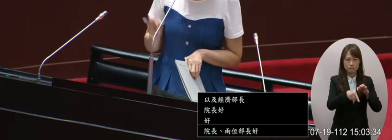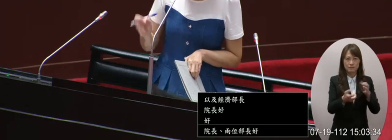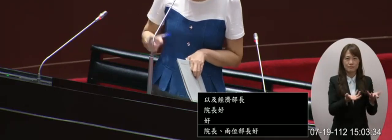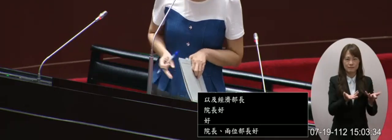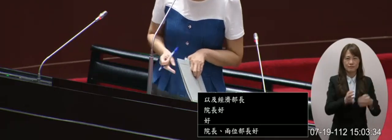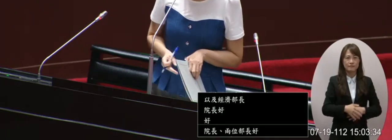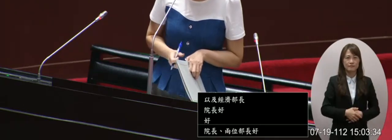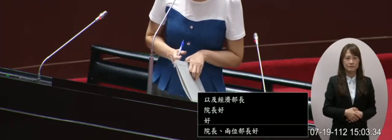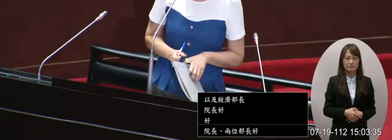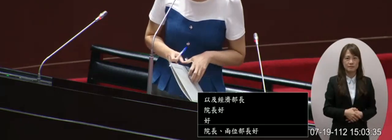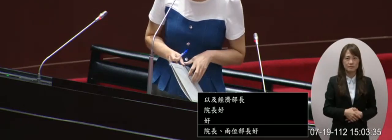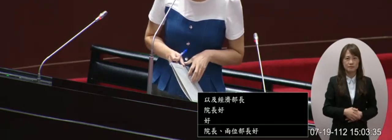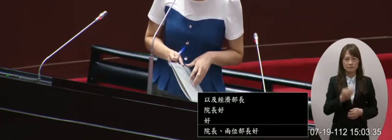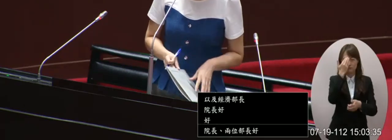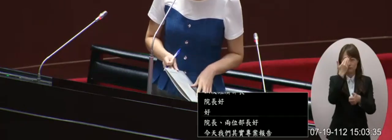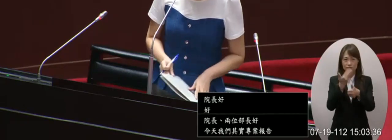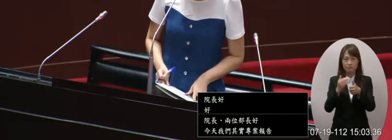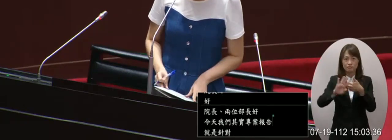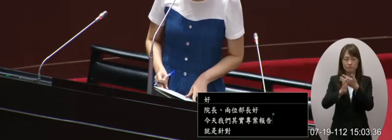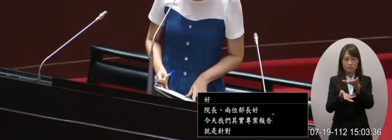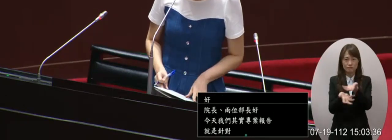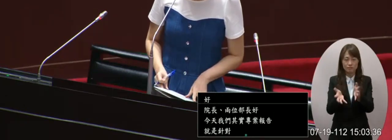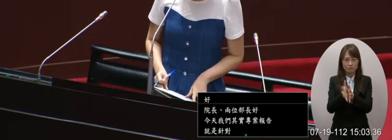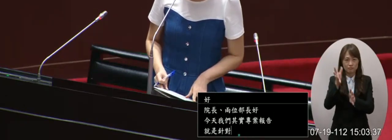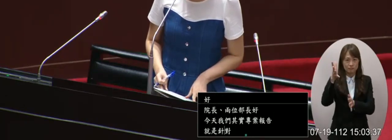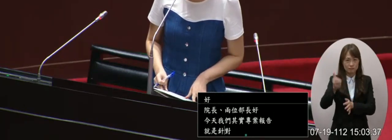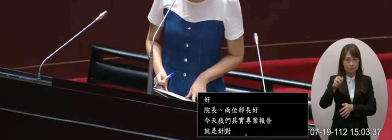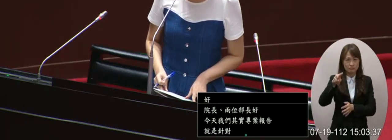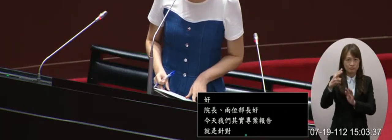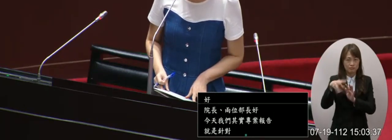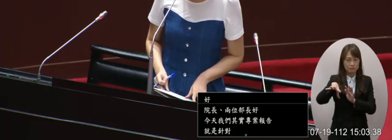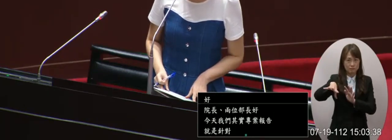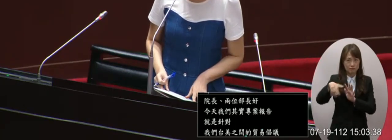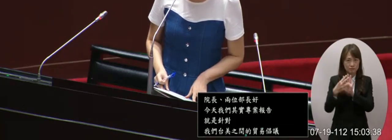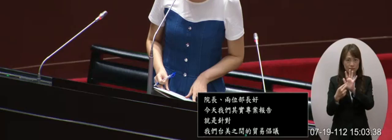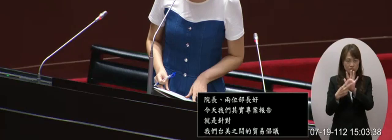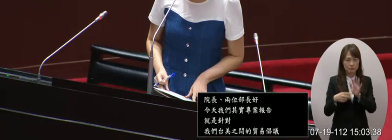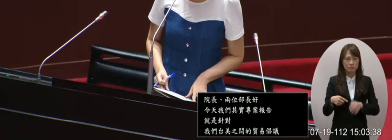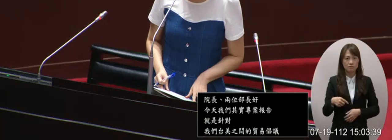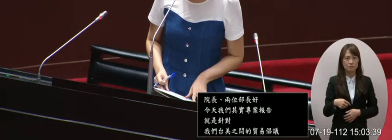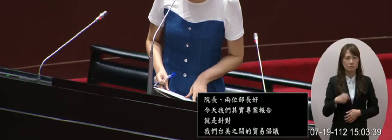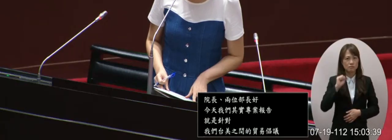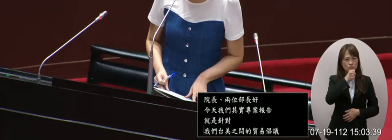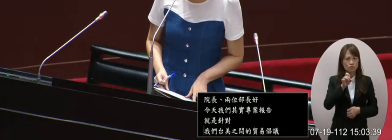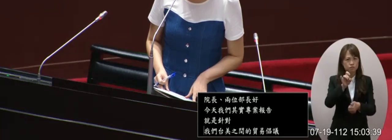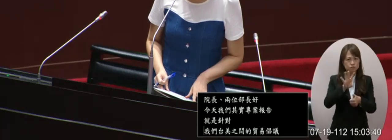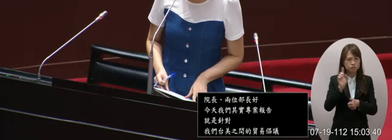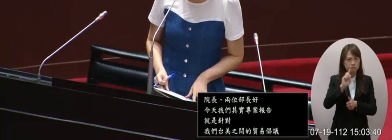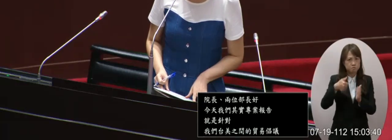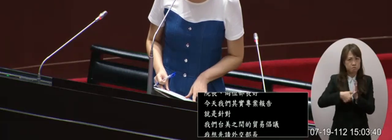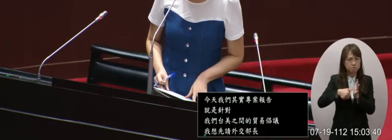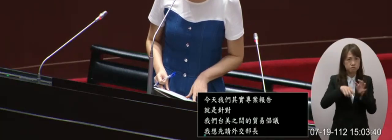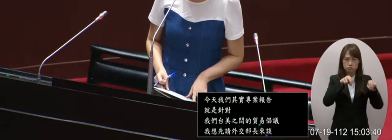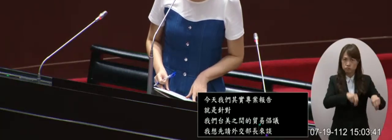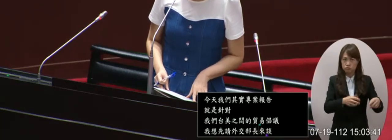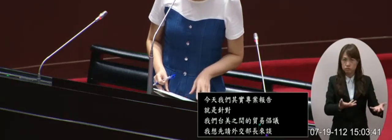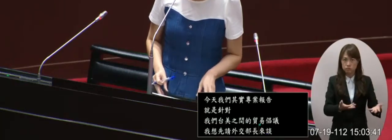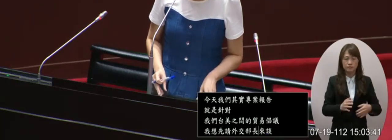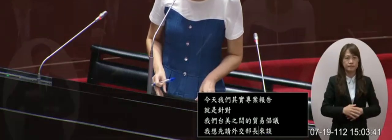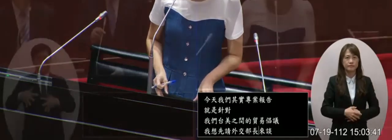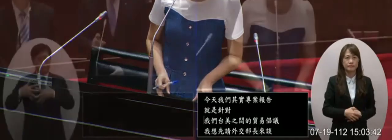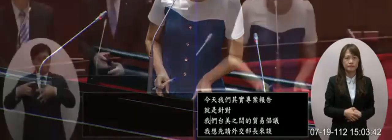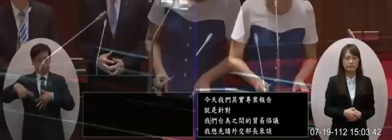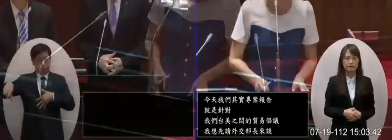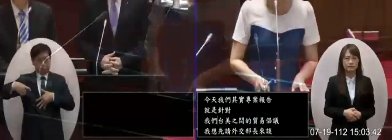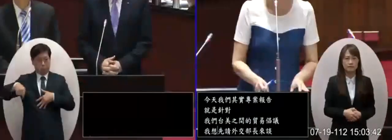想先请外交部长来谈好了，我们用什么样的名义来做签署？ 我们跟美